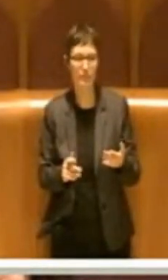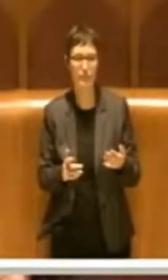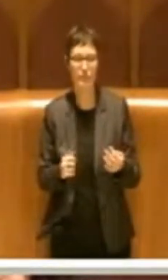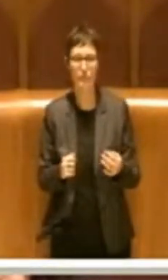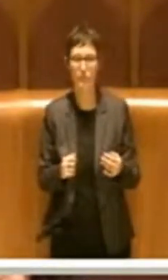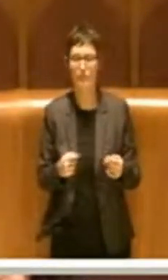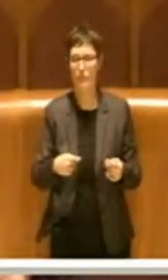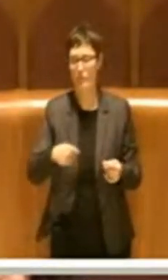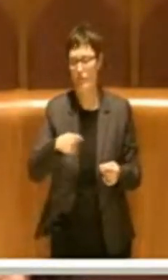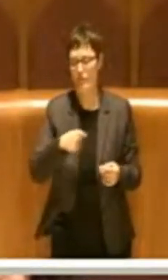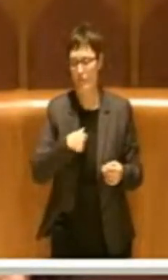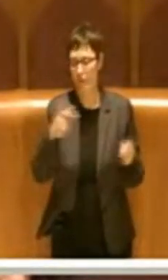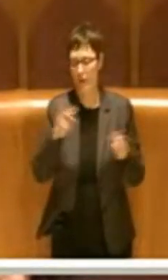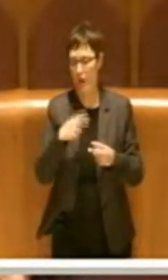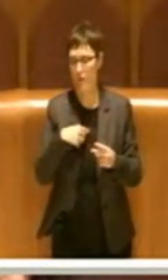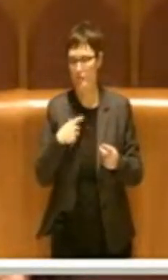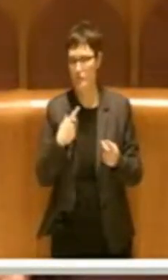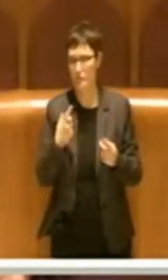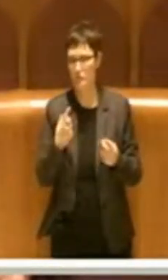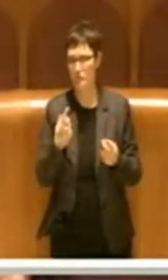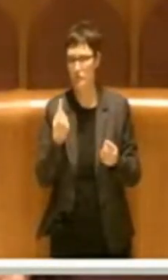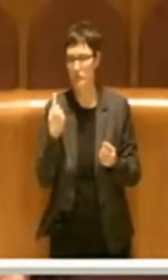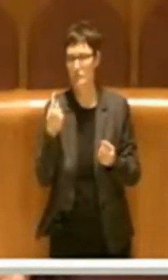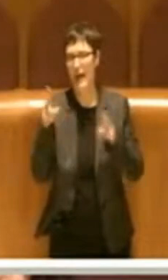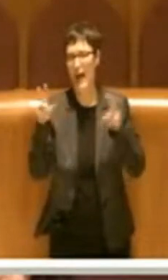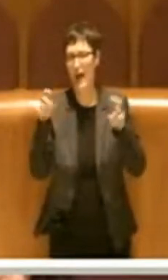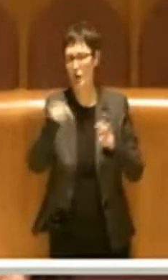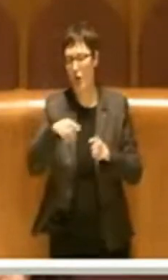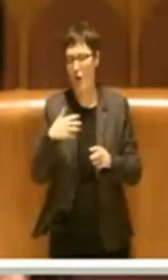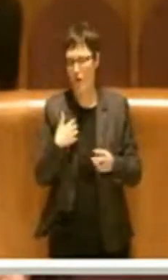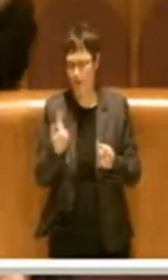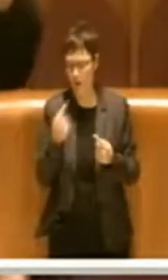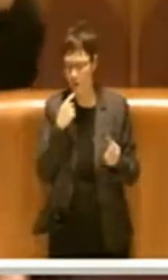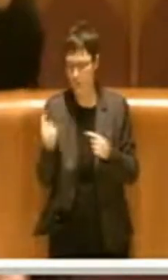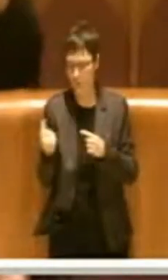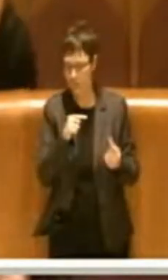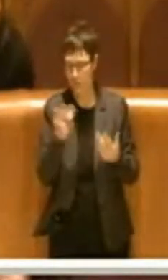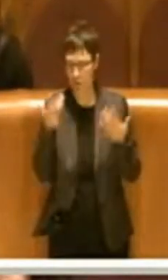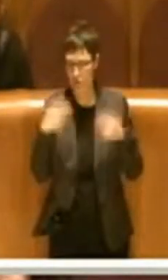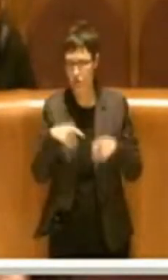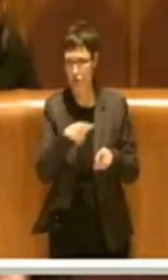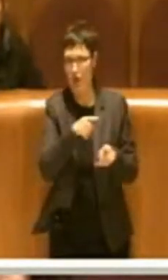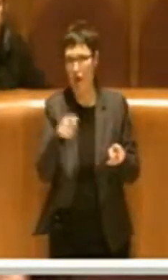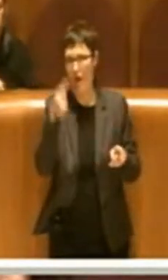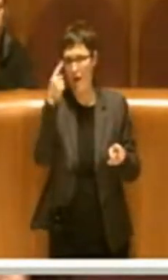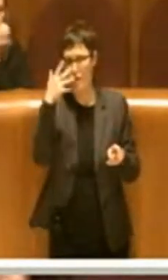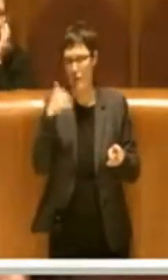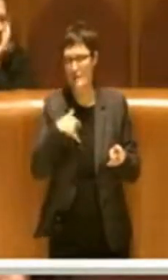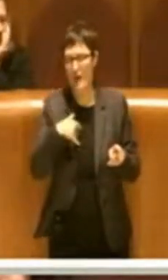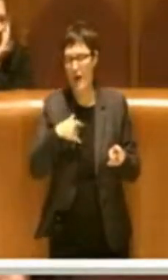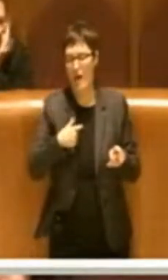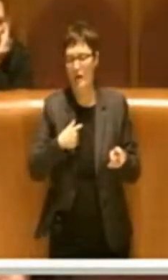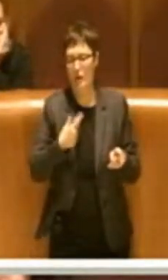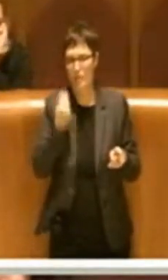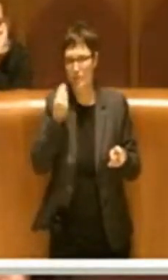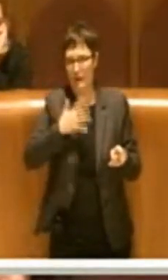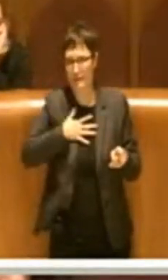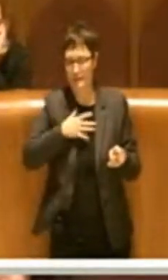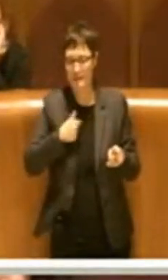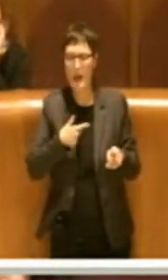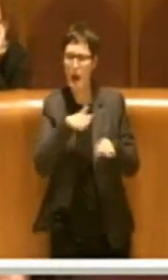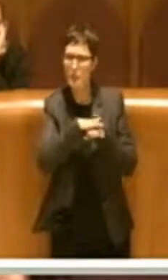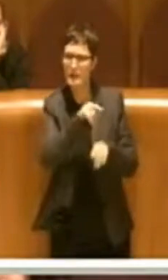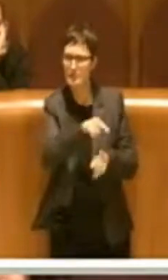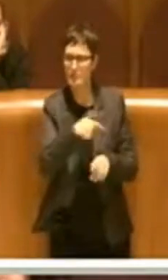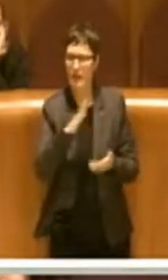È molto che affrontiamo questo discorso e voi sapete benissimo come la penso. L'esperienza è un'ottima esperienza, è